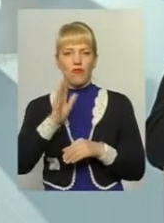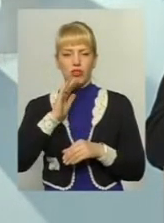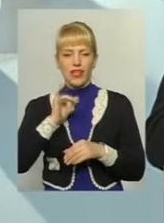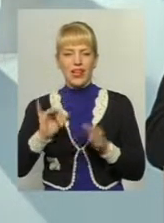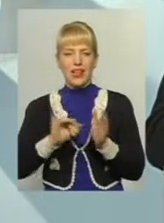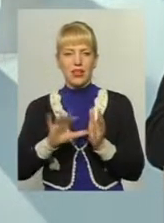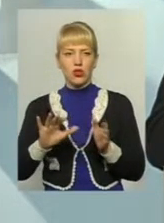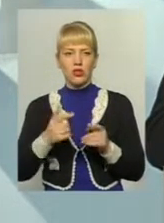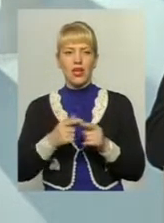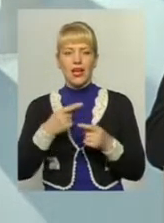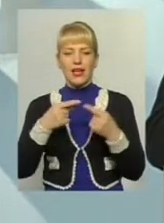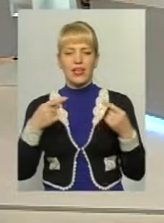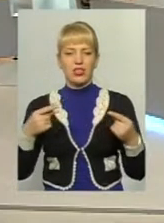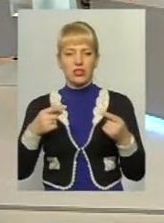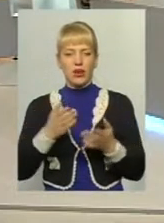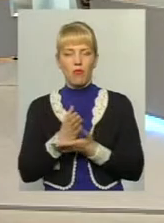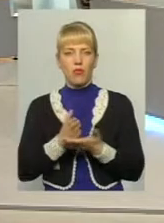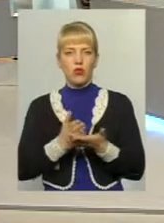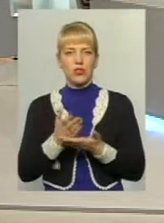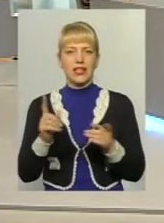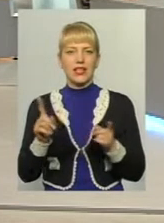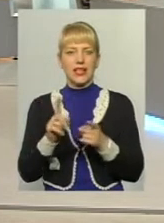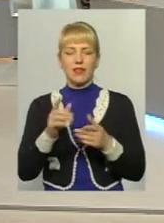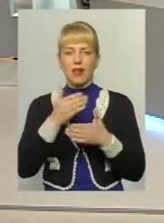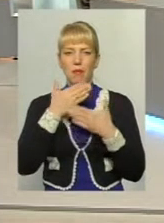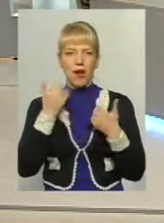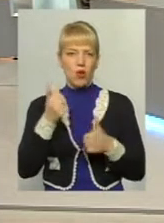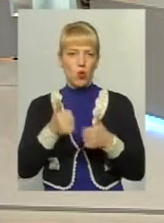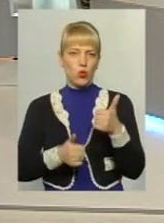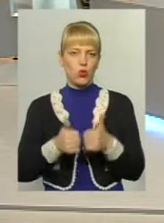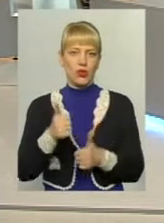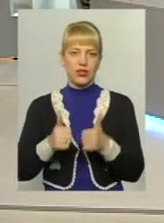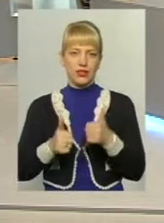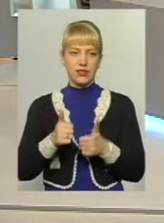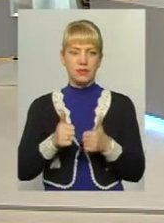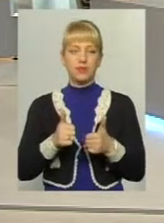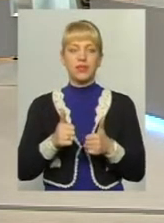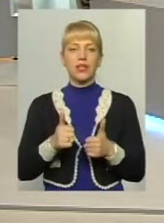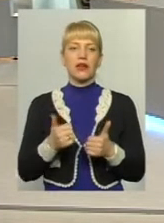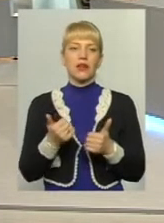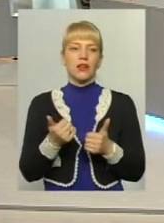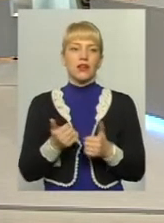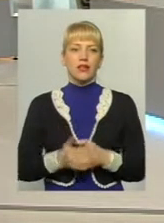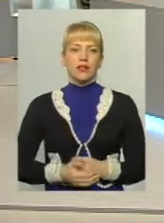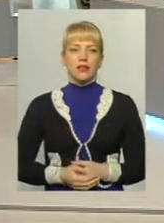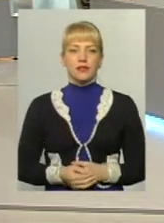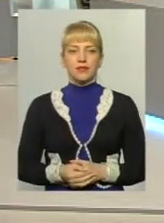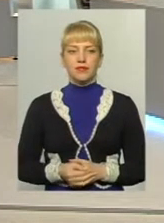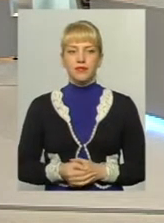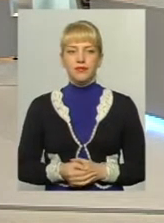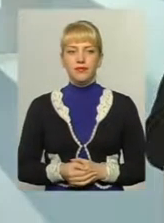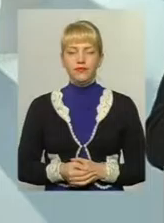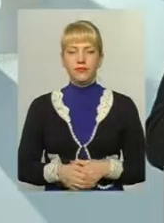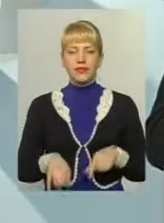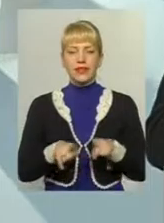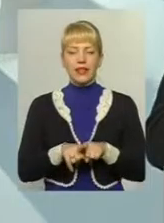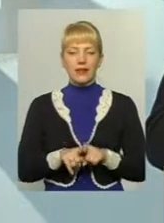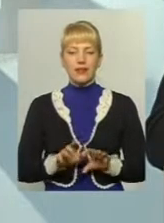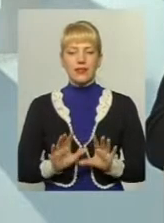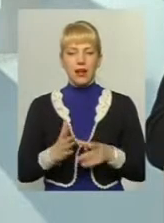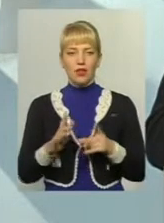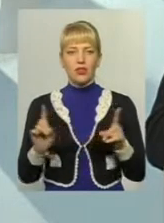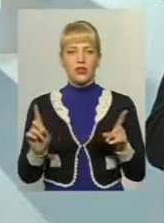що цієї проблеми не існує. Ну і друга проблема, про яку я згадував, це монополісти. Природні монополії, постачальники води,